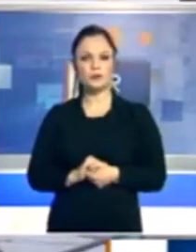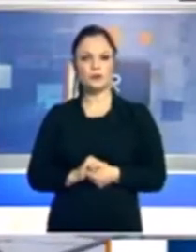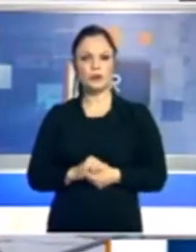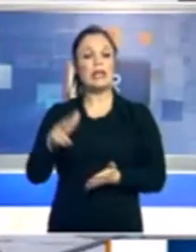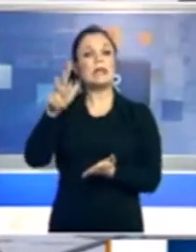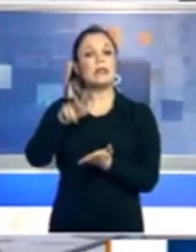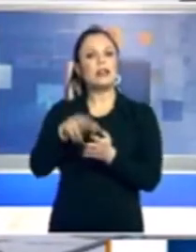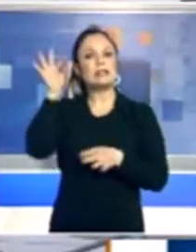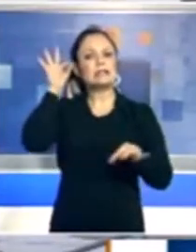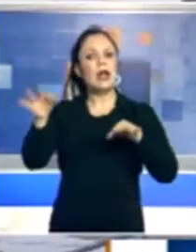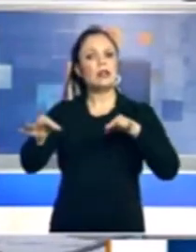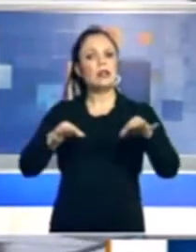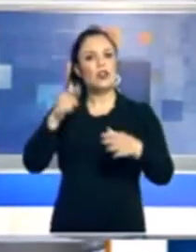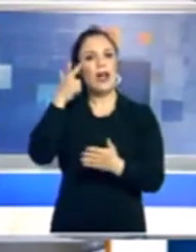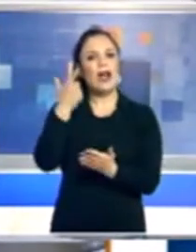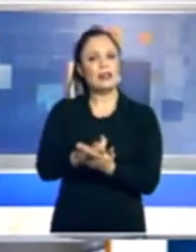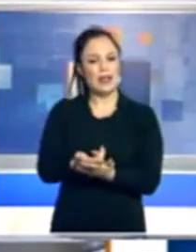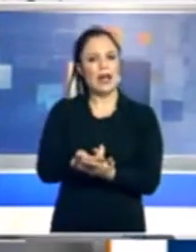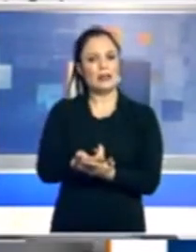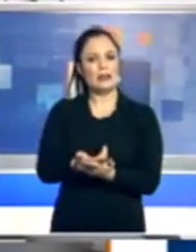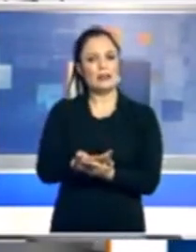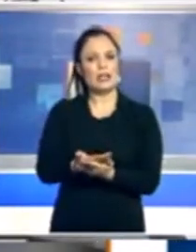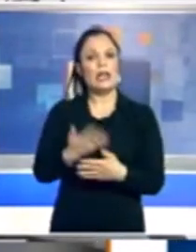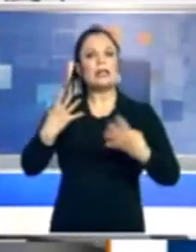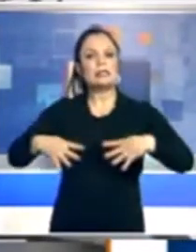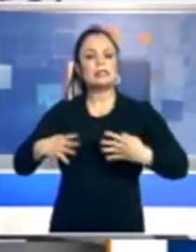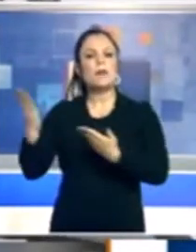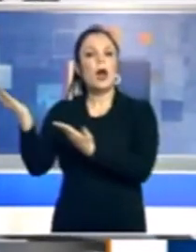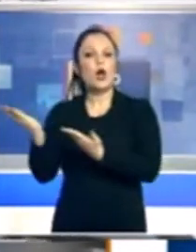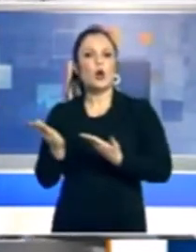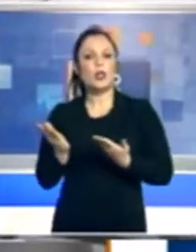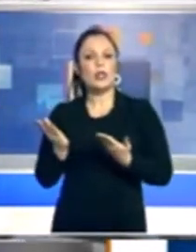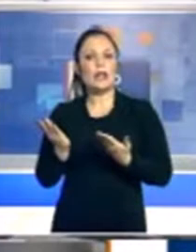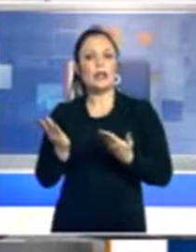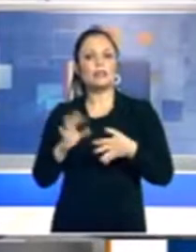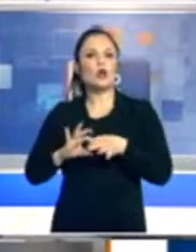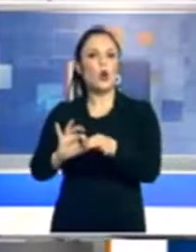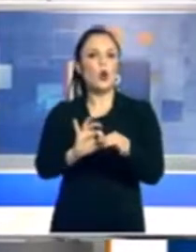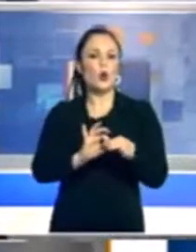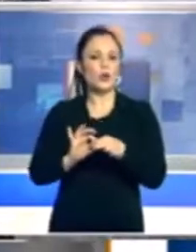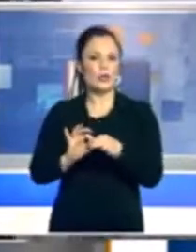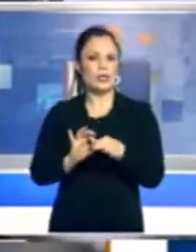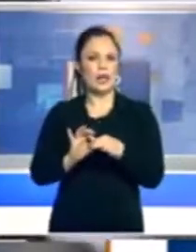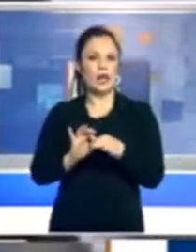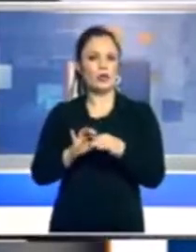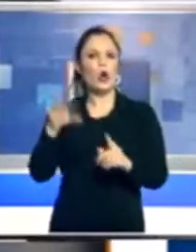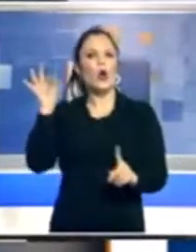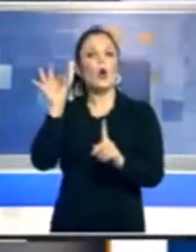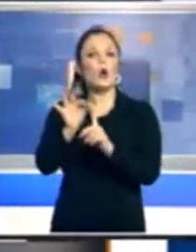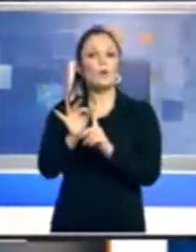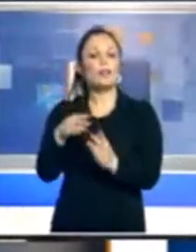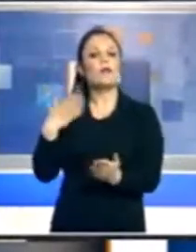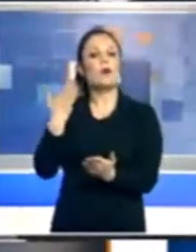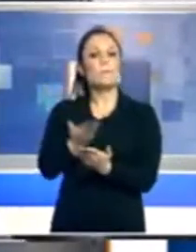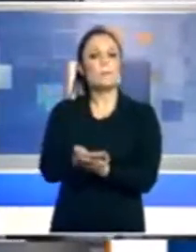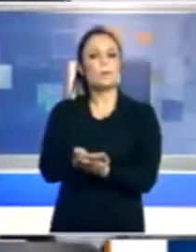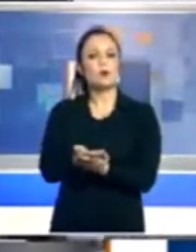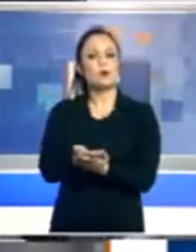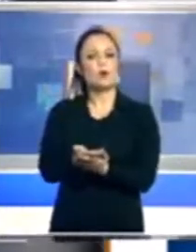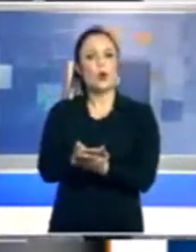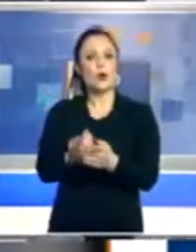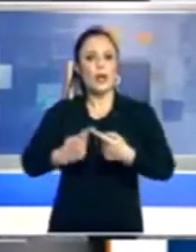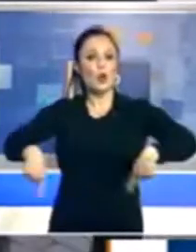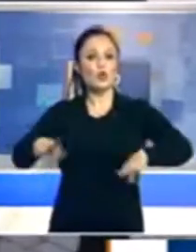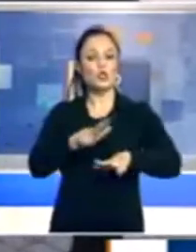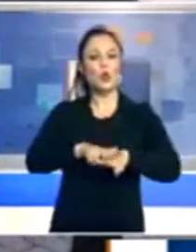Definire le strategie più adeguate ed efficienti per un sistema di accoglienza coordinato e coeso è il punto al centro della mozione presentata nel Consiglio